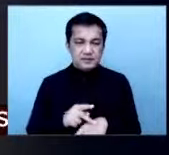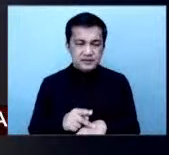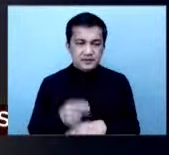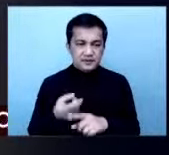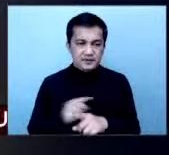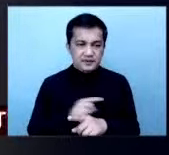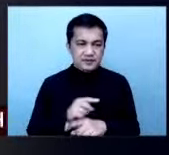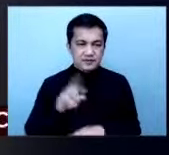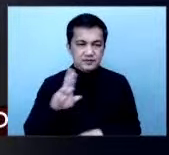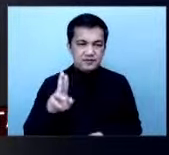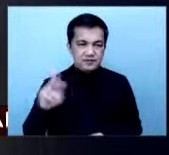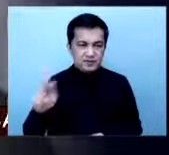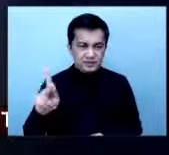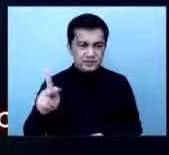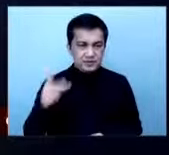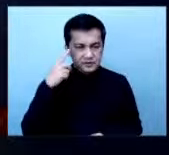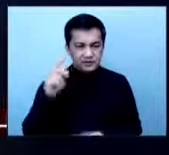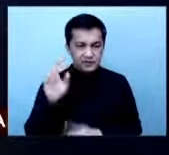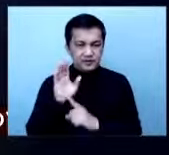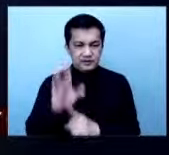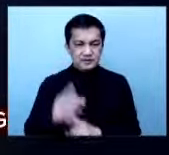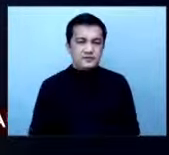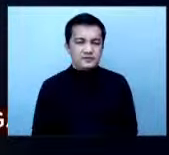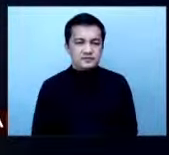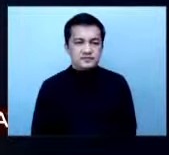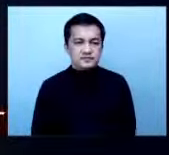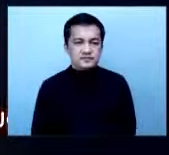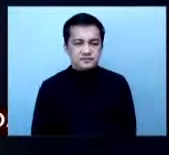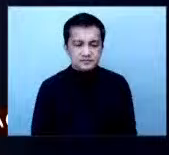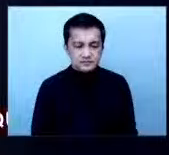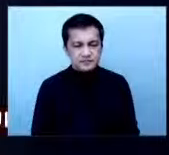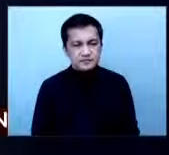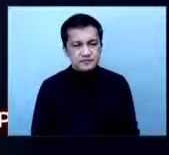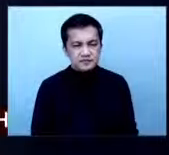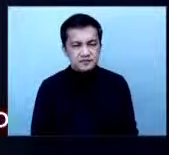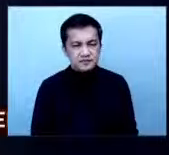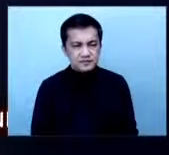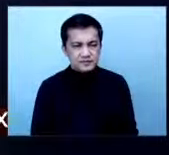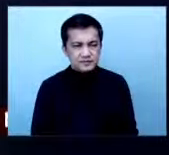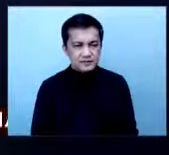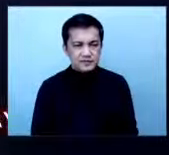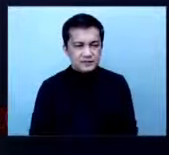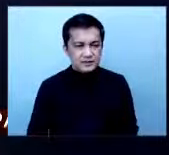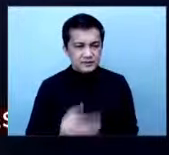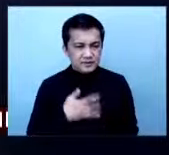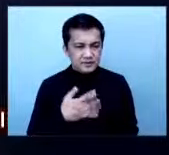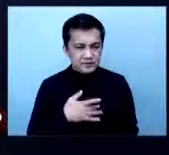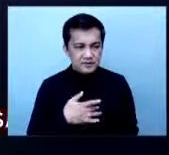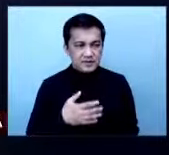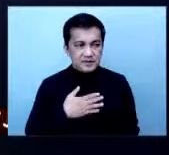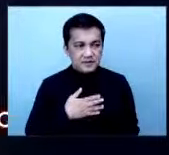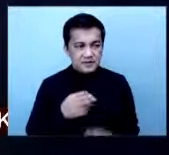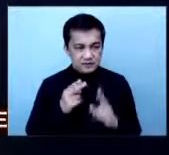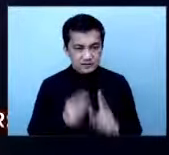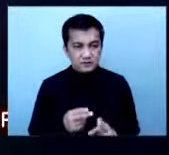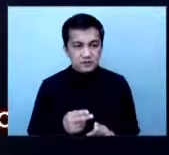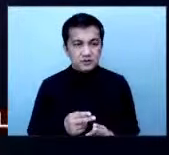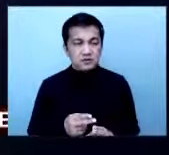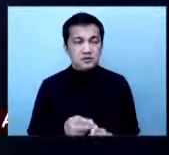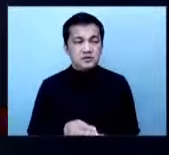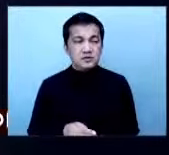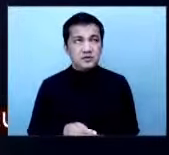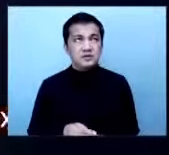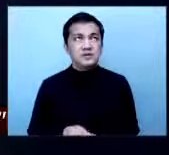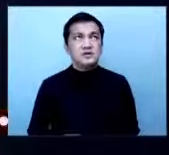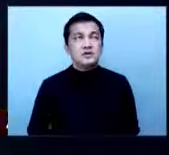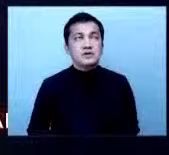uk para sa show yung feeling ko kasi It's my honor and it's the feeling is